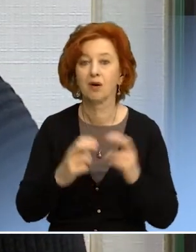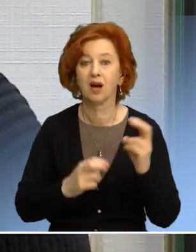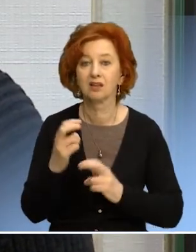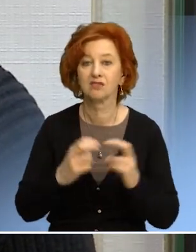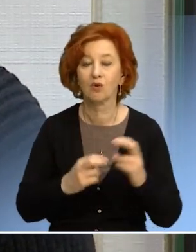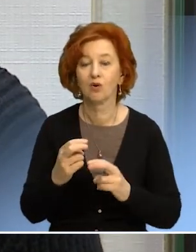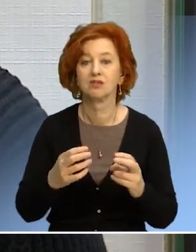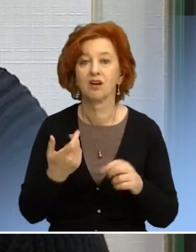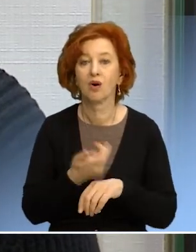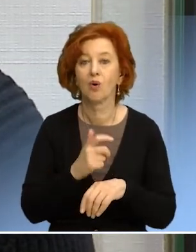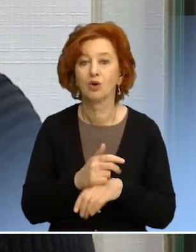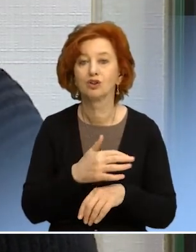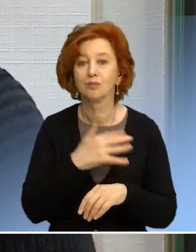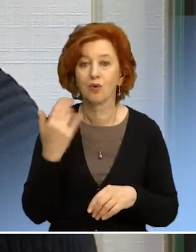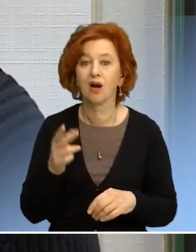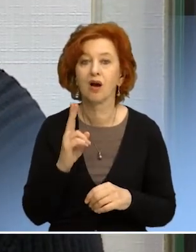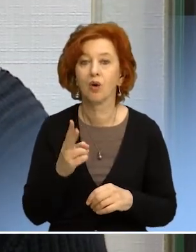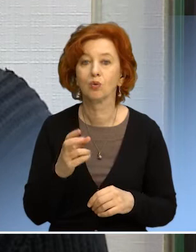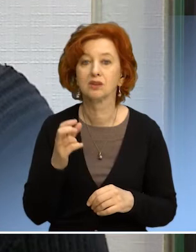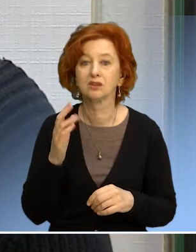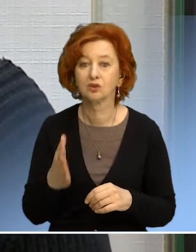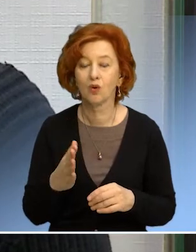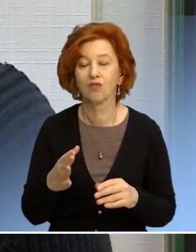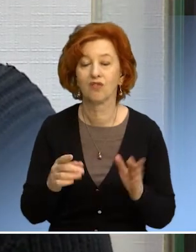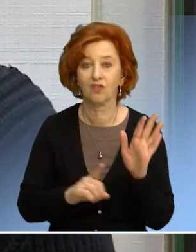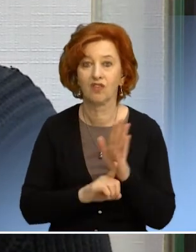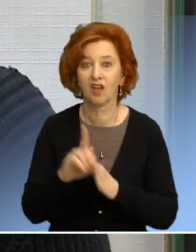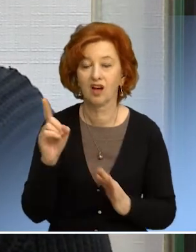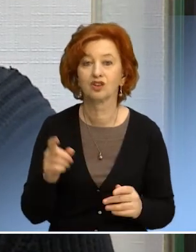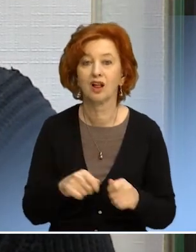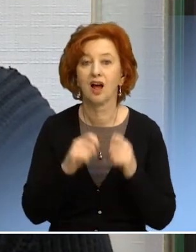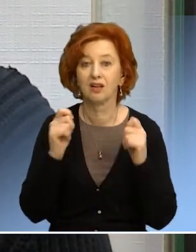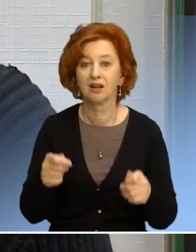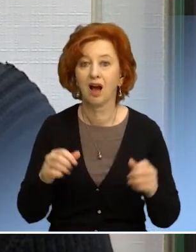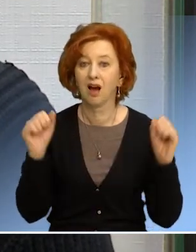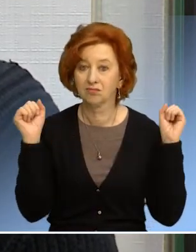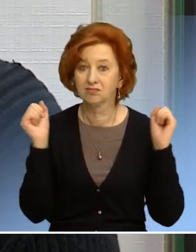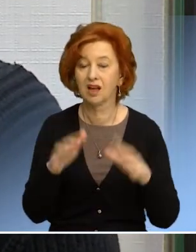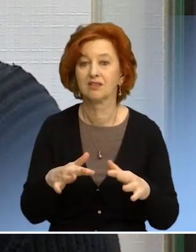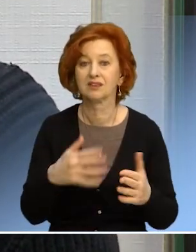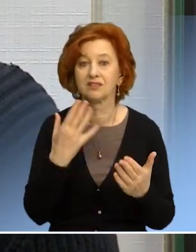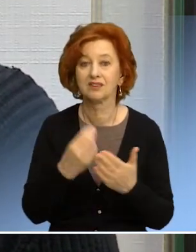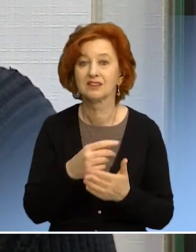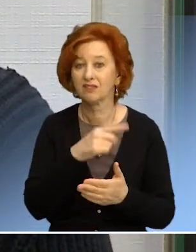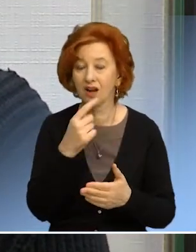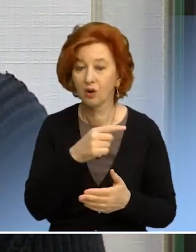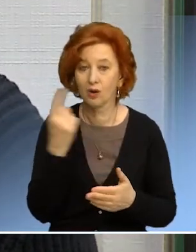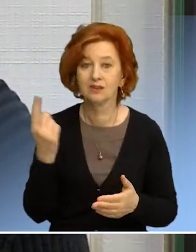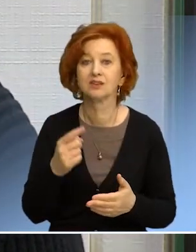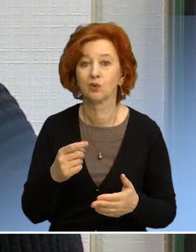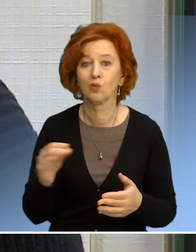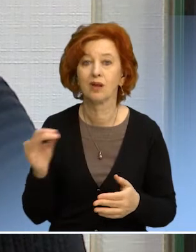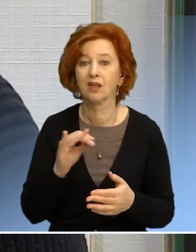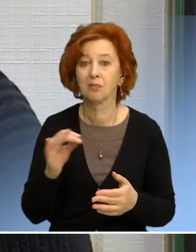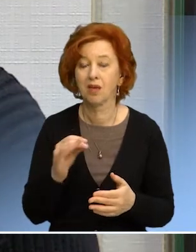производстве. Вот те же Кузнецовы, тот же Кузнецов, Матвей Сидорович Кузнецов, он наводнил своим фарфором Российскую